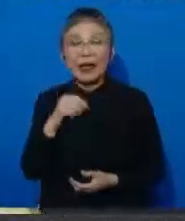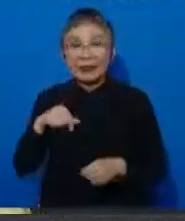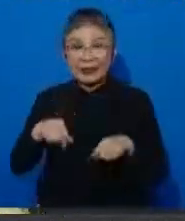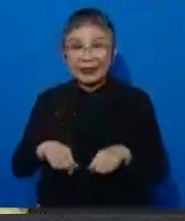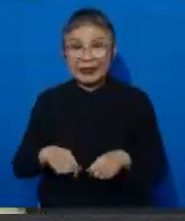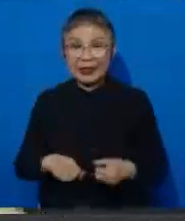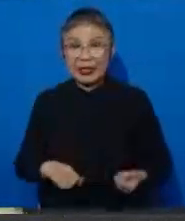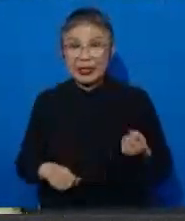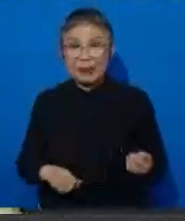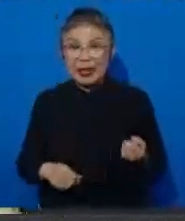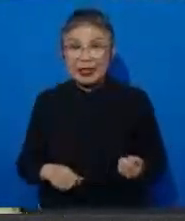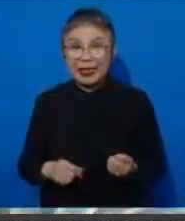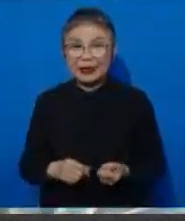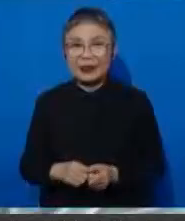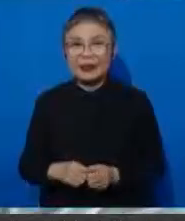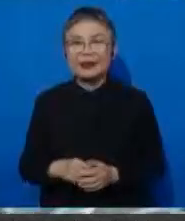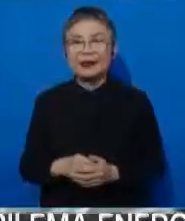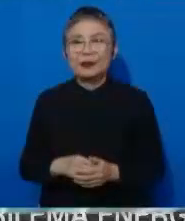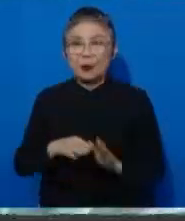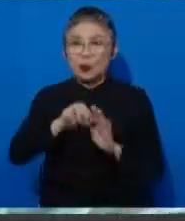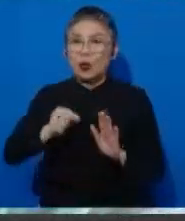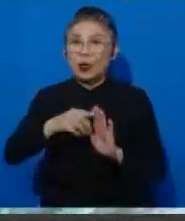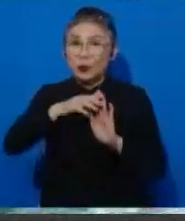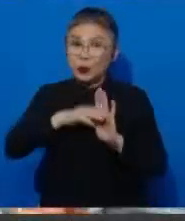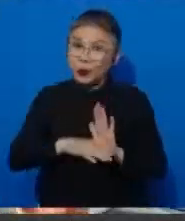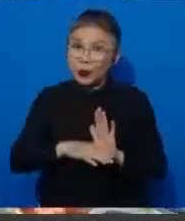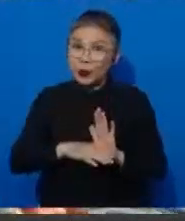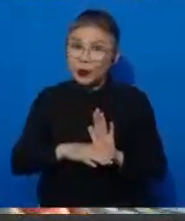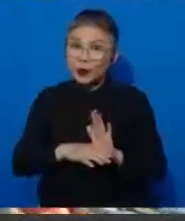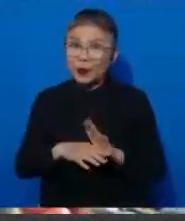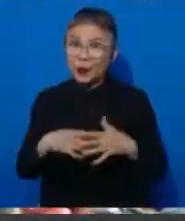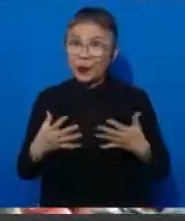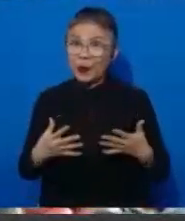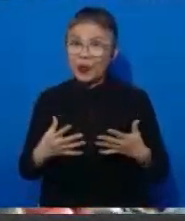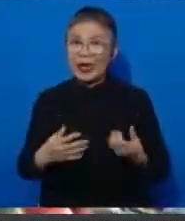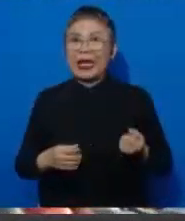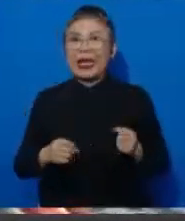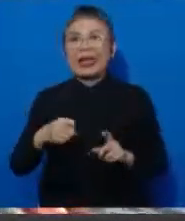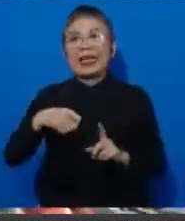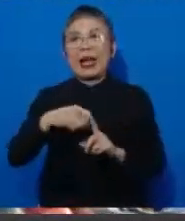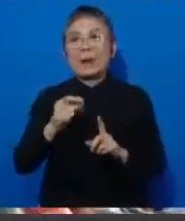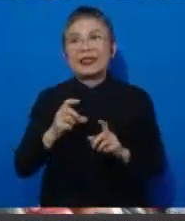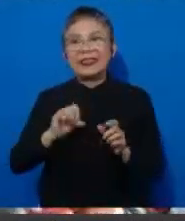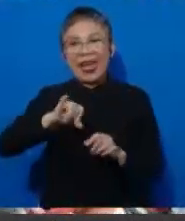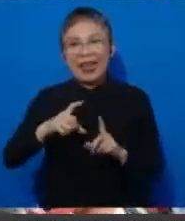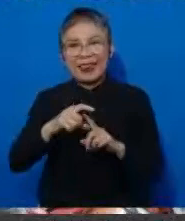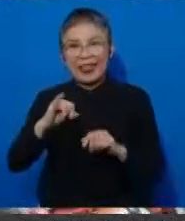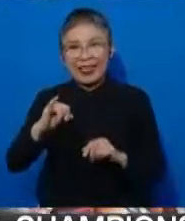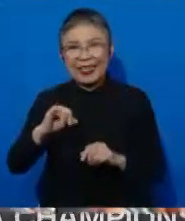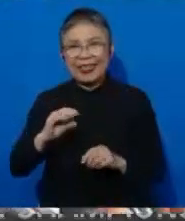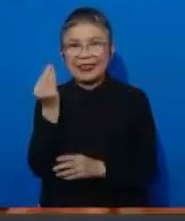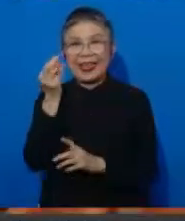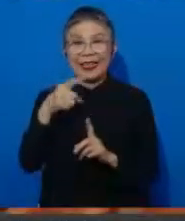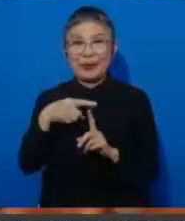Sejumlah komoditi pasar mengalami penurunan harga jelang Natal dan Tahun Baru. Salah satunya di pasar tradisional Kramat Jati, Jakarta